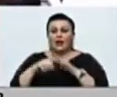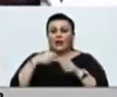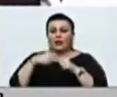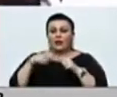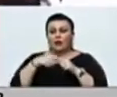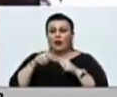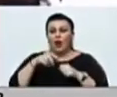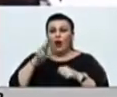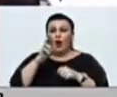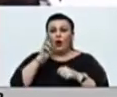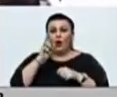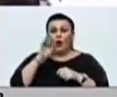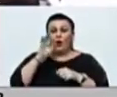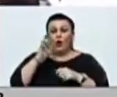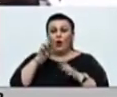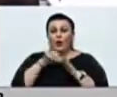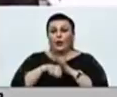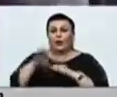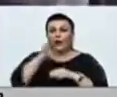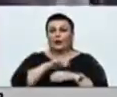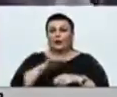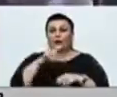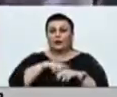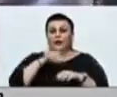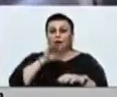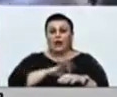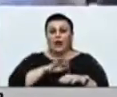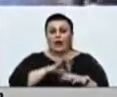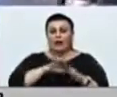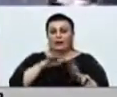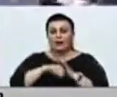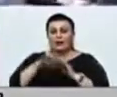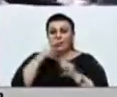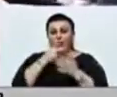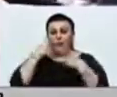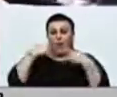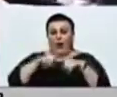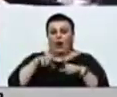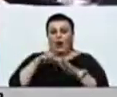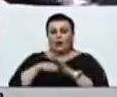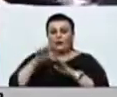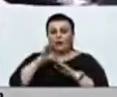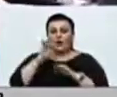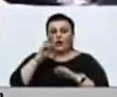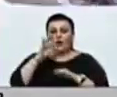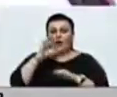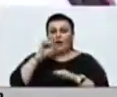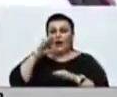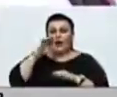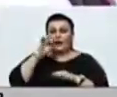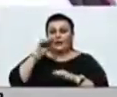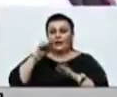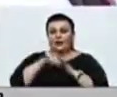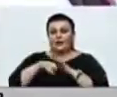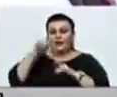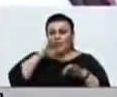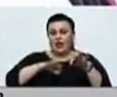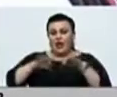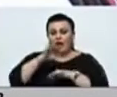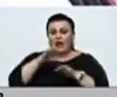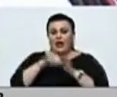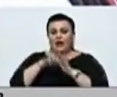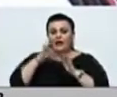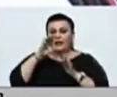ölkəmizdə KOB-ların inkişafına müsbət təsir göstərməklə bu sahədə yeni mexanizmlərin və innovativ layihələrin həyata keçirilməsi,